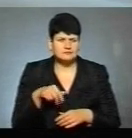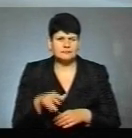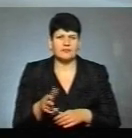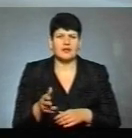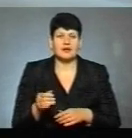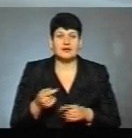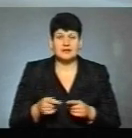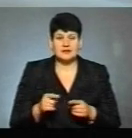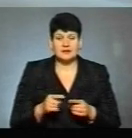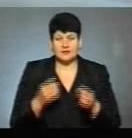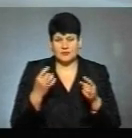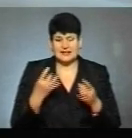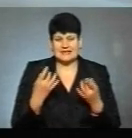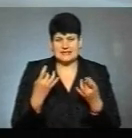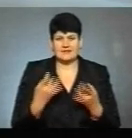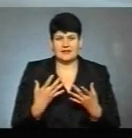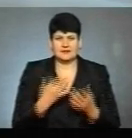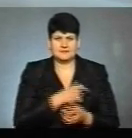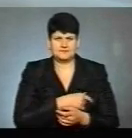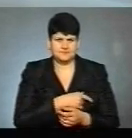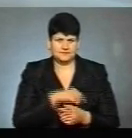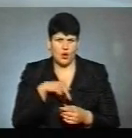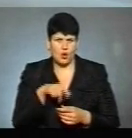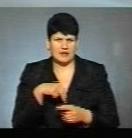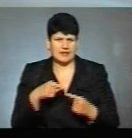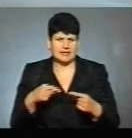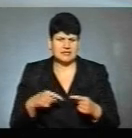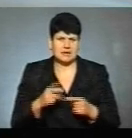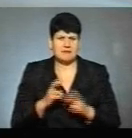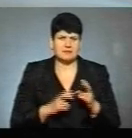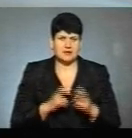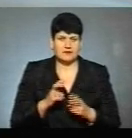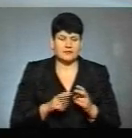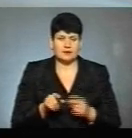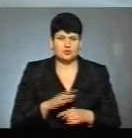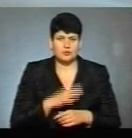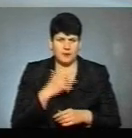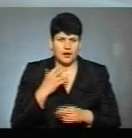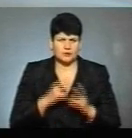такі цивільна дружина була з різних підприємств, там багато підприємств було.